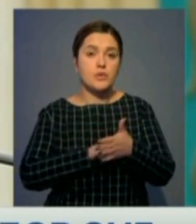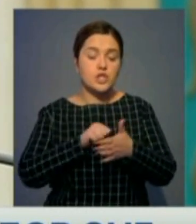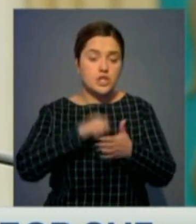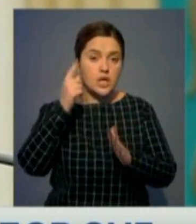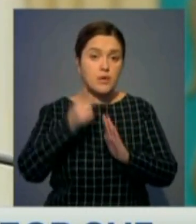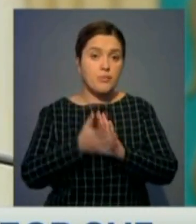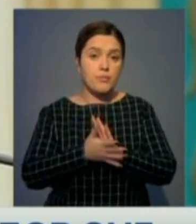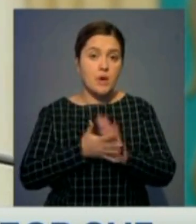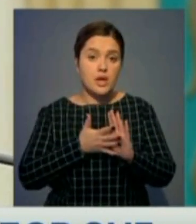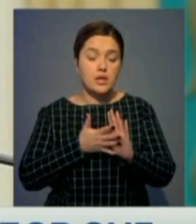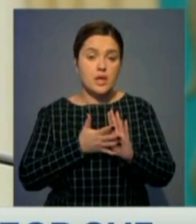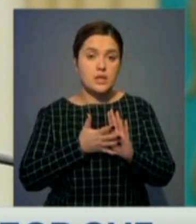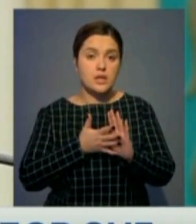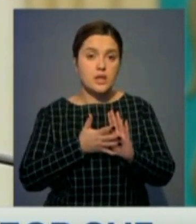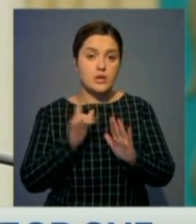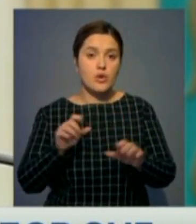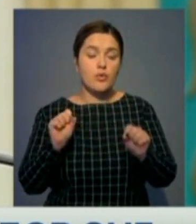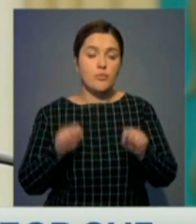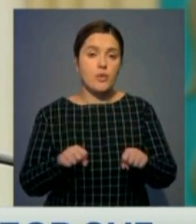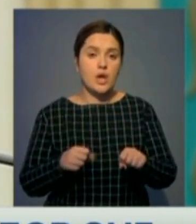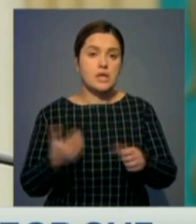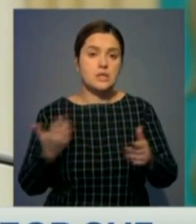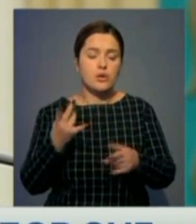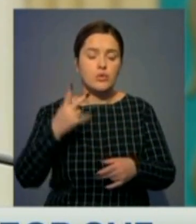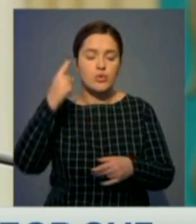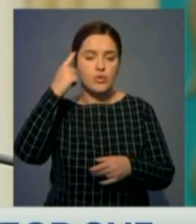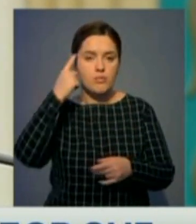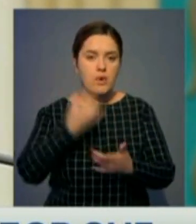понять всего этого, только мы можем, если подойдем с философской точки зрения.